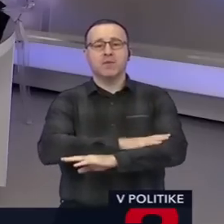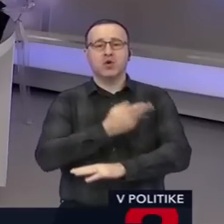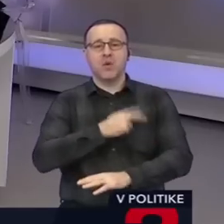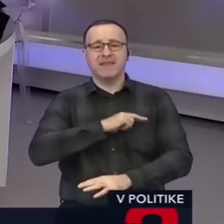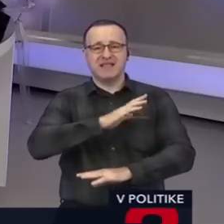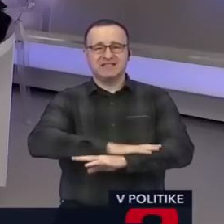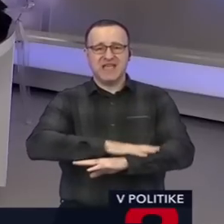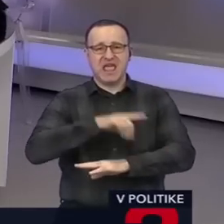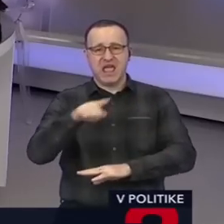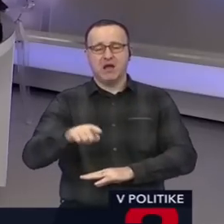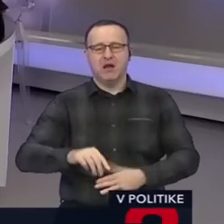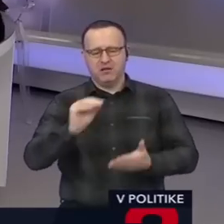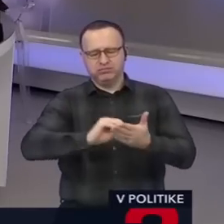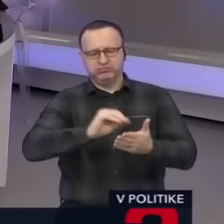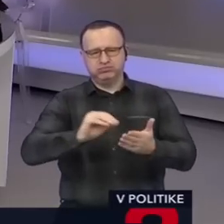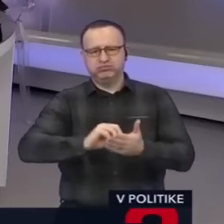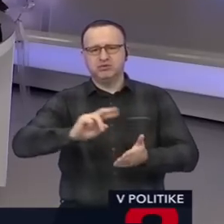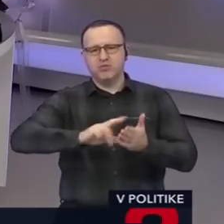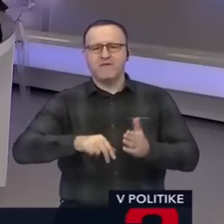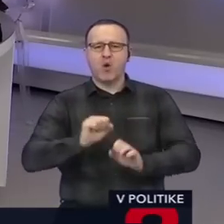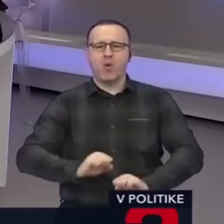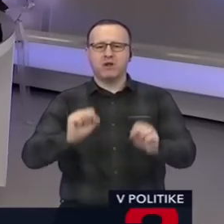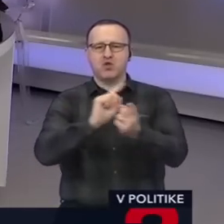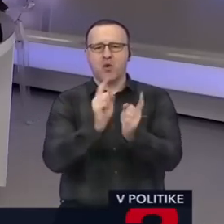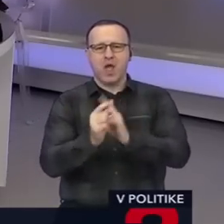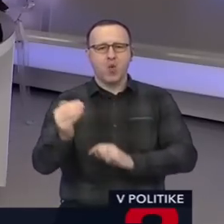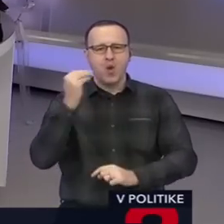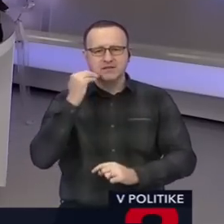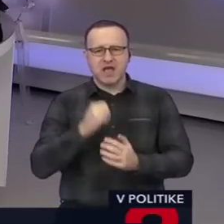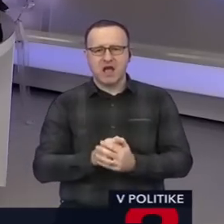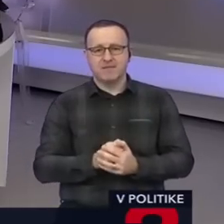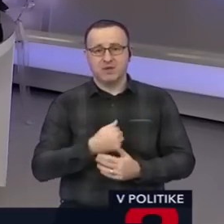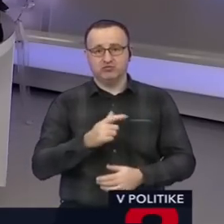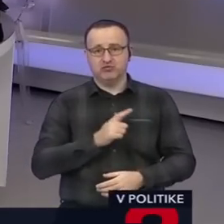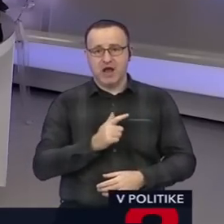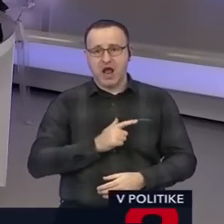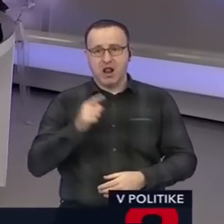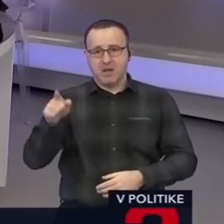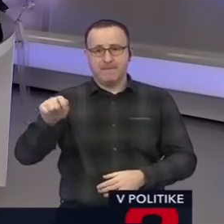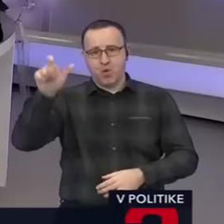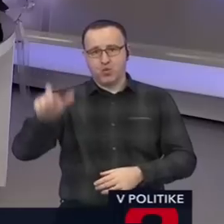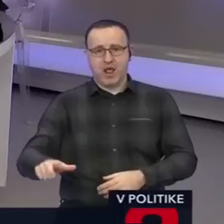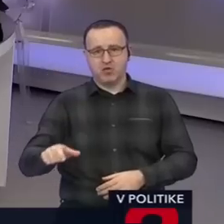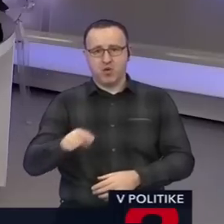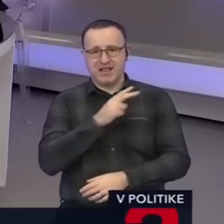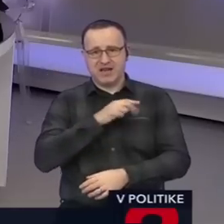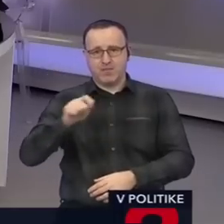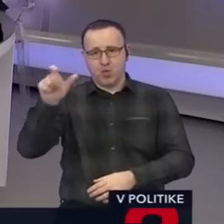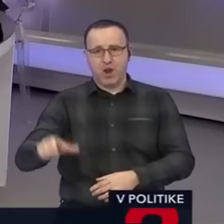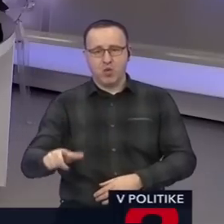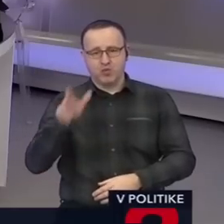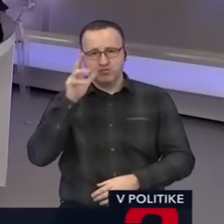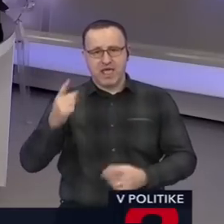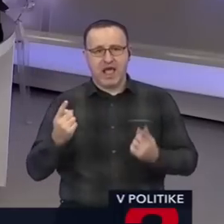nezmyselných pripomienok k zmluve o obrane dohode z USA, tak čakal som, že bude veľmi aktívny aj v tomto prípade, keď sa spochybňuje ústavnosť na Slovensku,